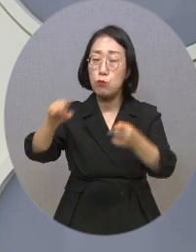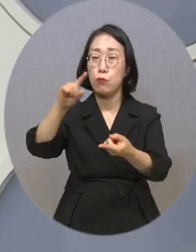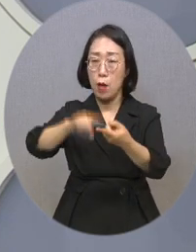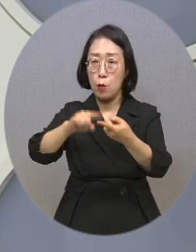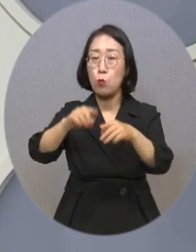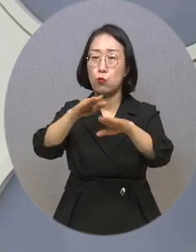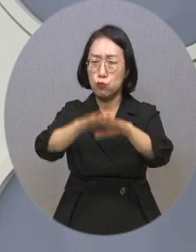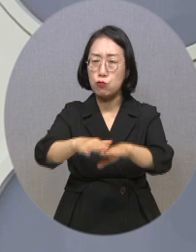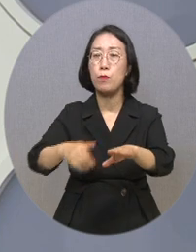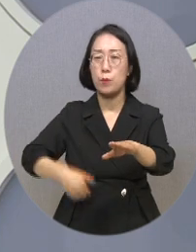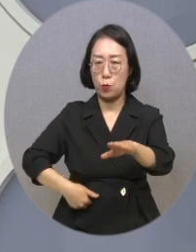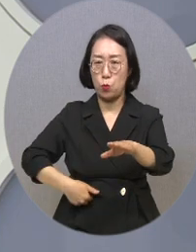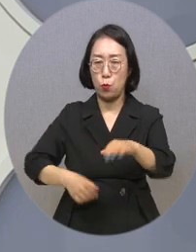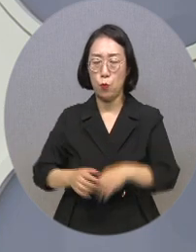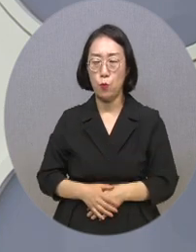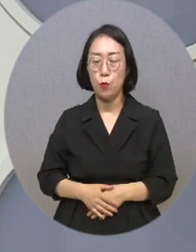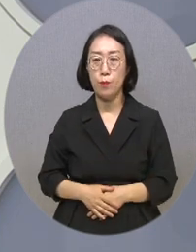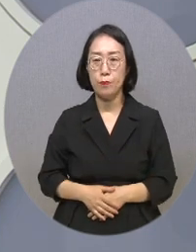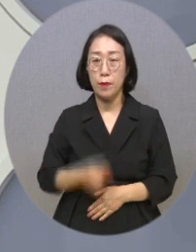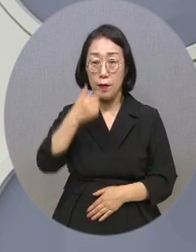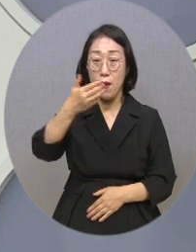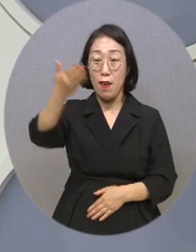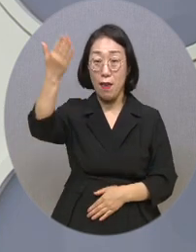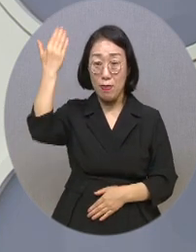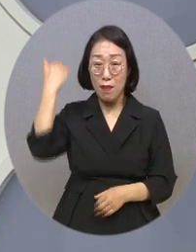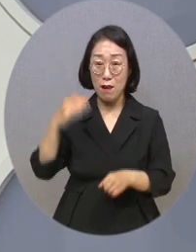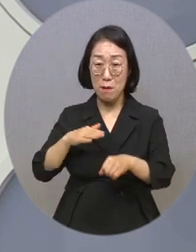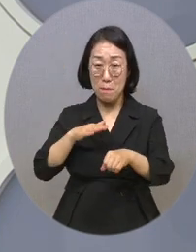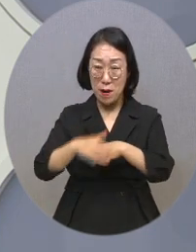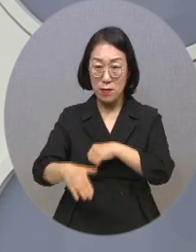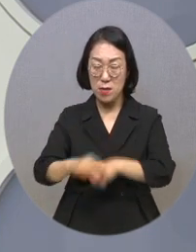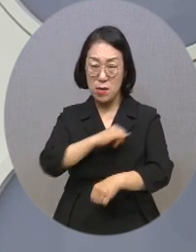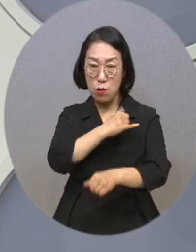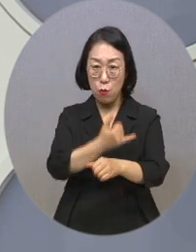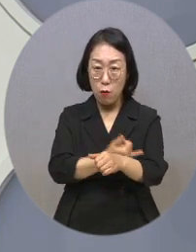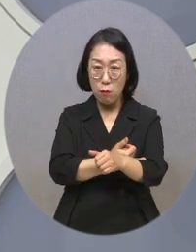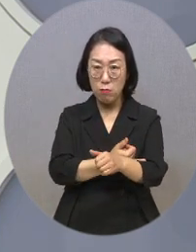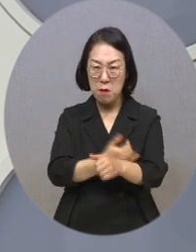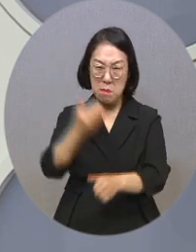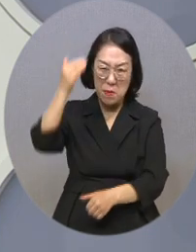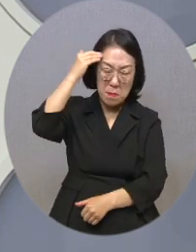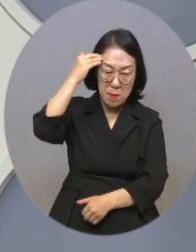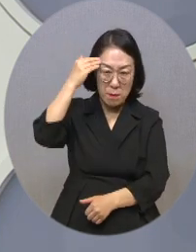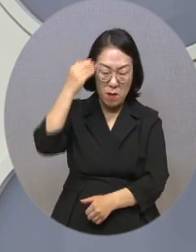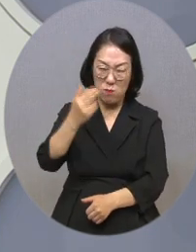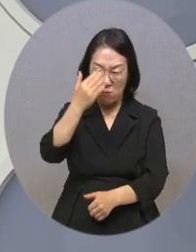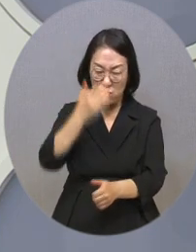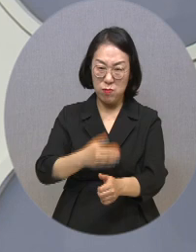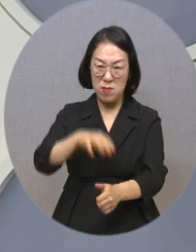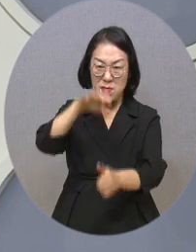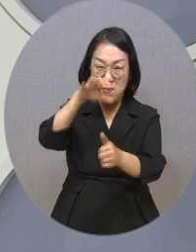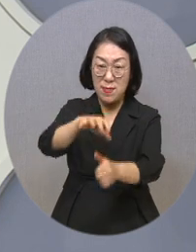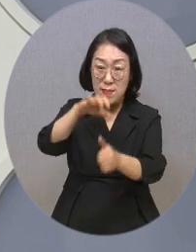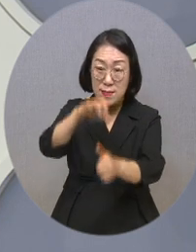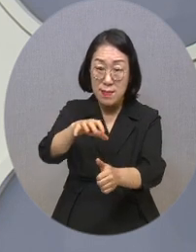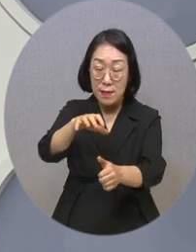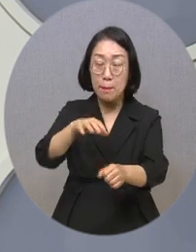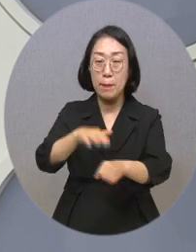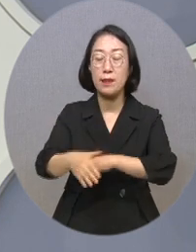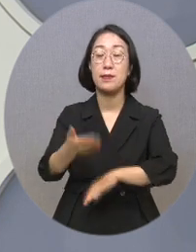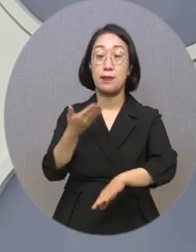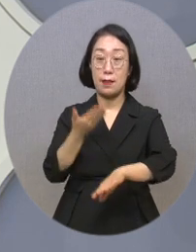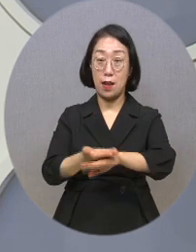경우에 따라서는. 그러니까 근데 옛날식으로 인권 침해가 되는 그런 거는 있어서는 안 되고 그